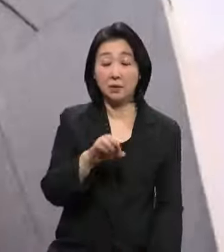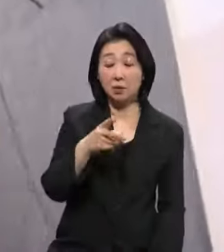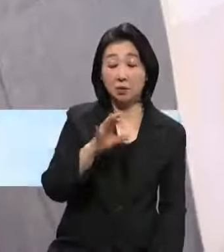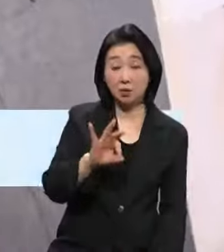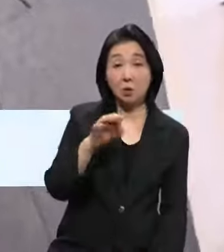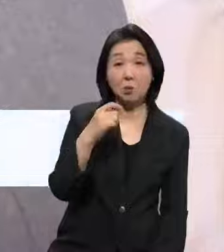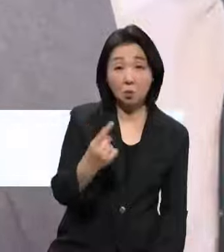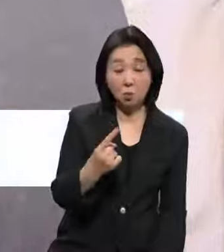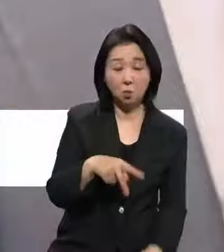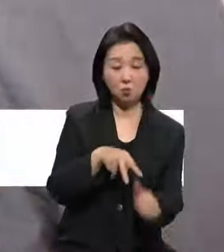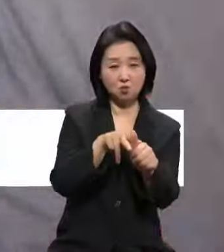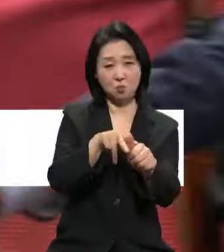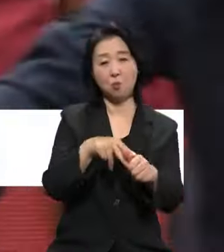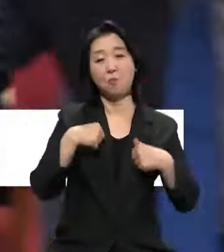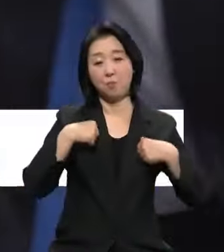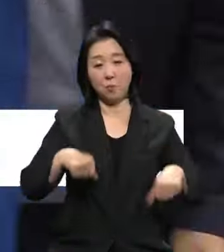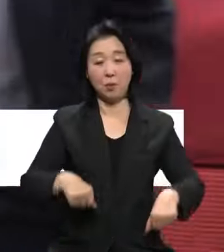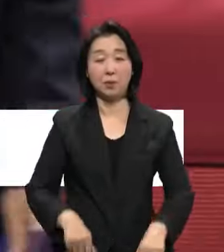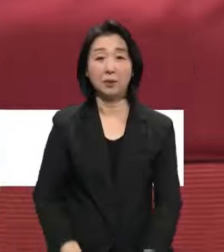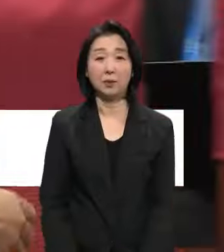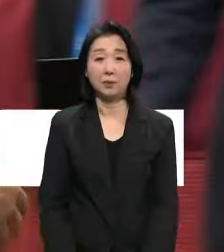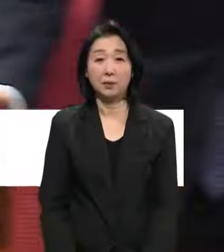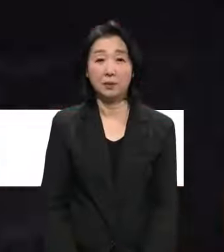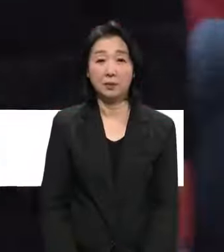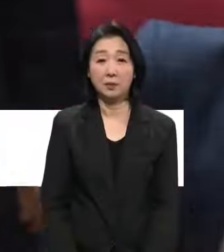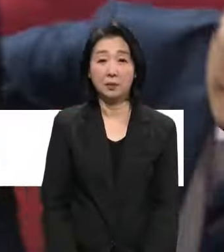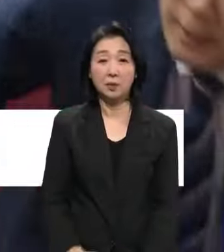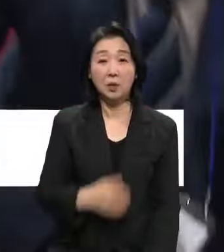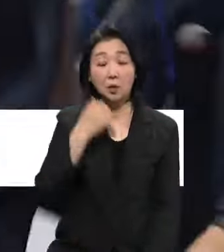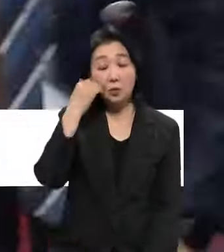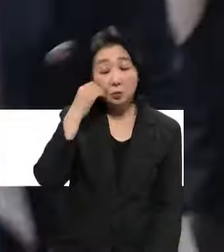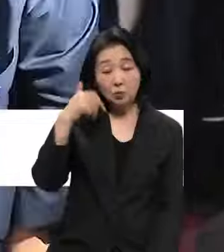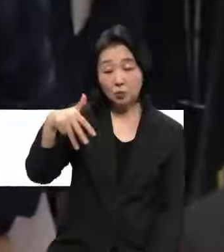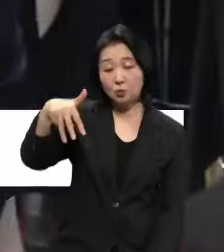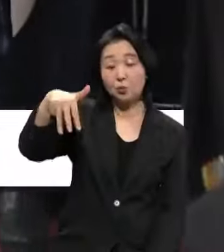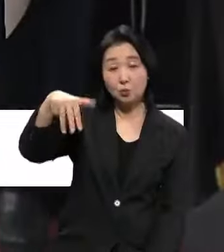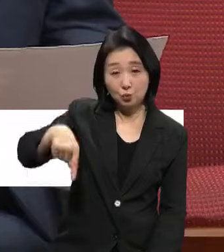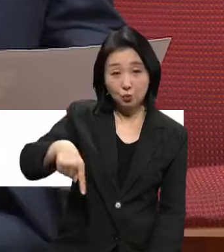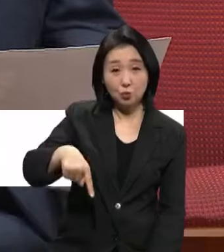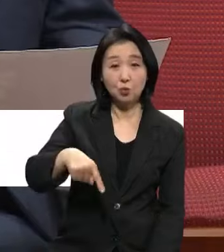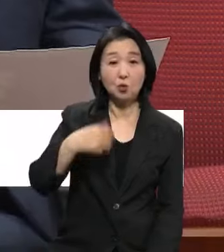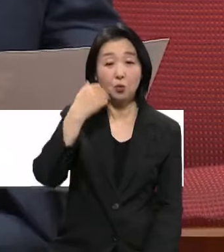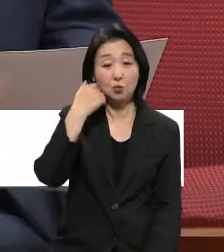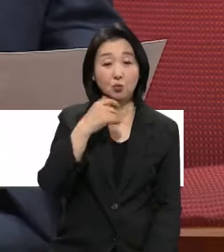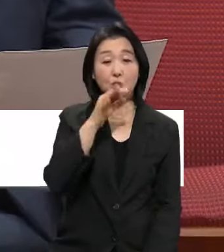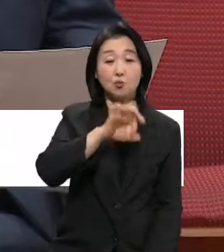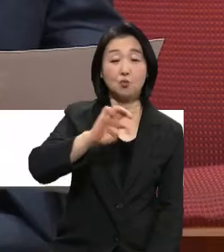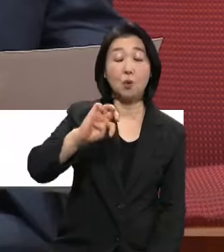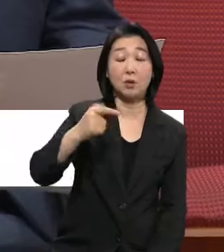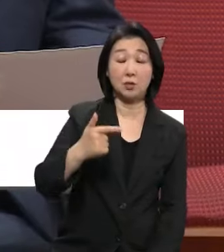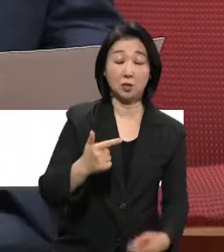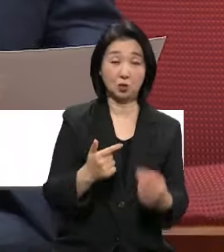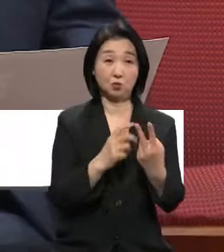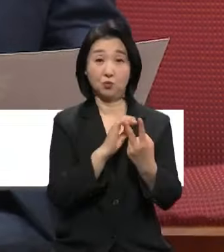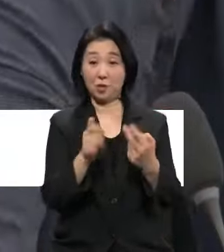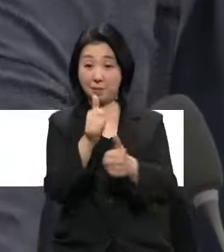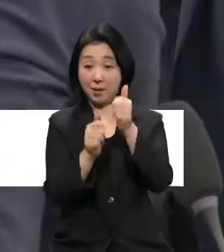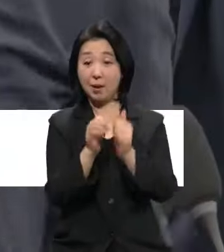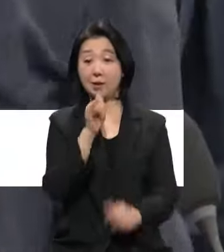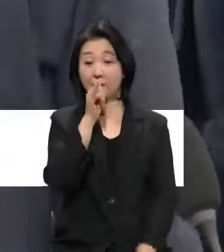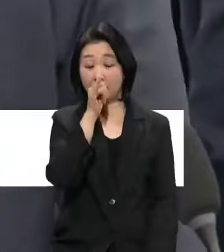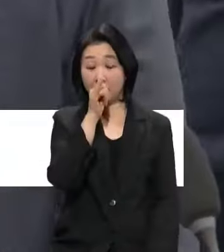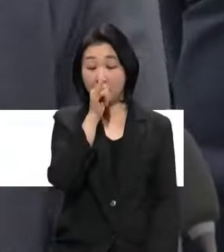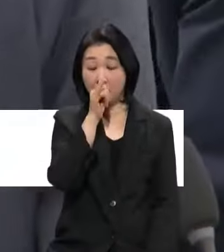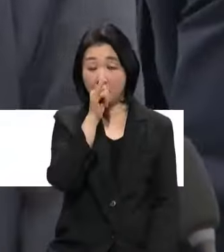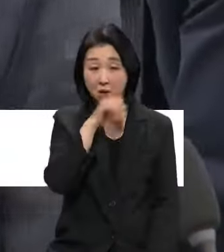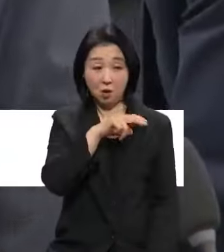후보직에서 물러났습니다 이제 선의 추 당선자와 오선 우원식 의원의 양자 대결이 됐는데 최다